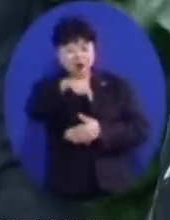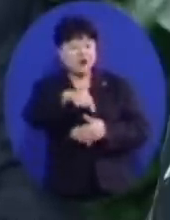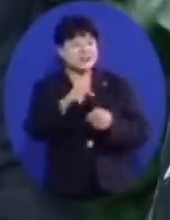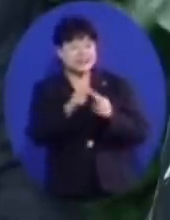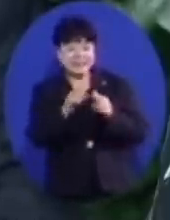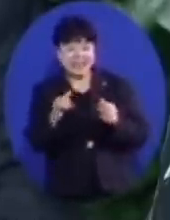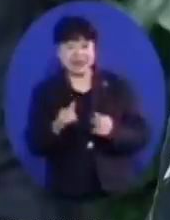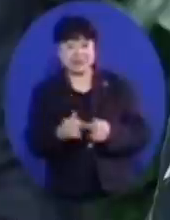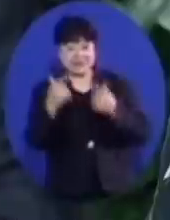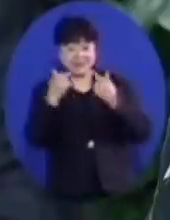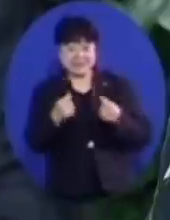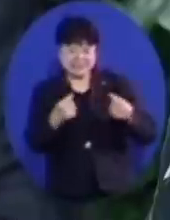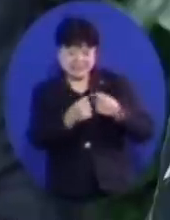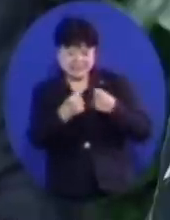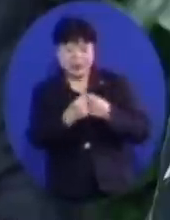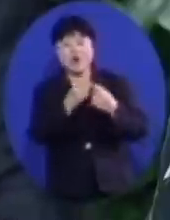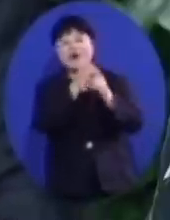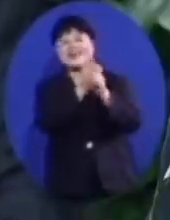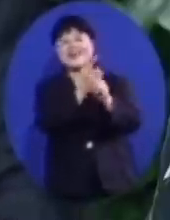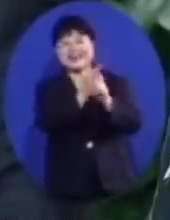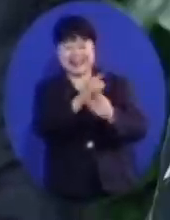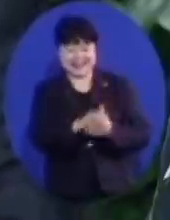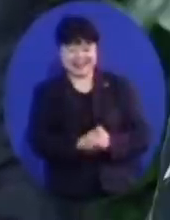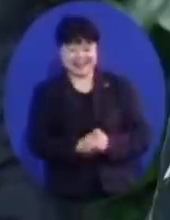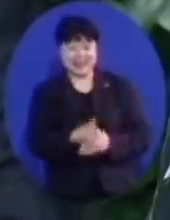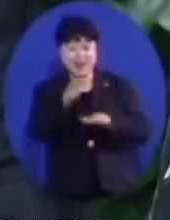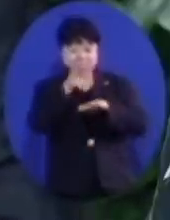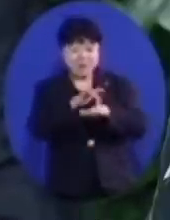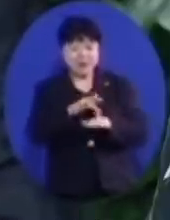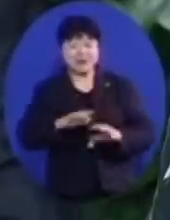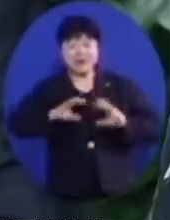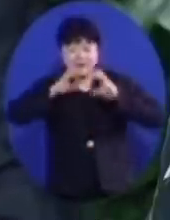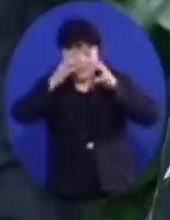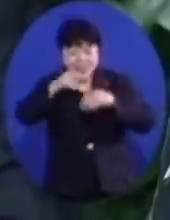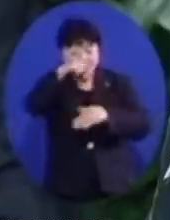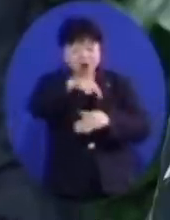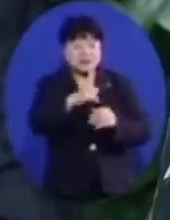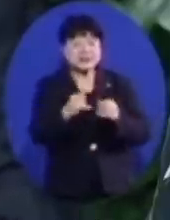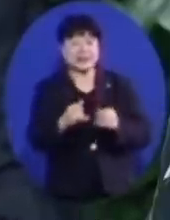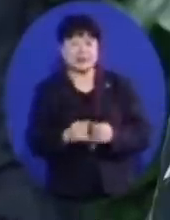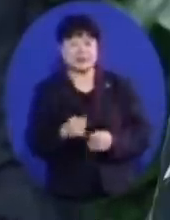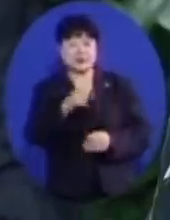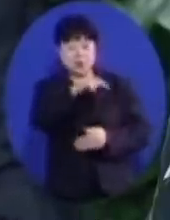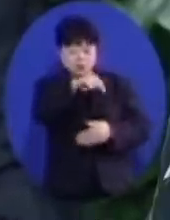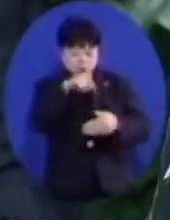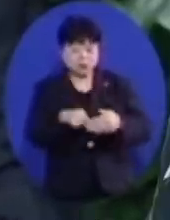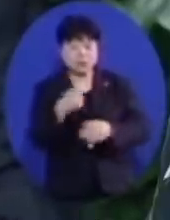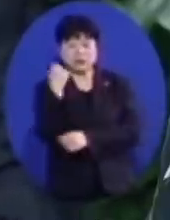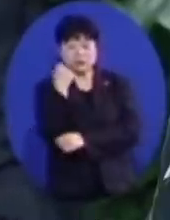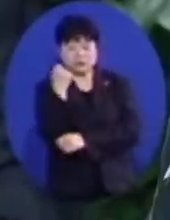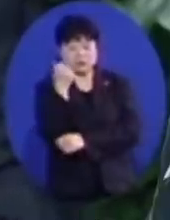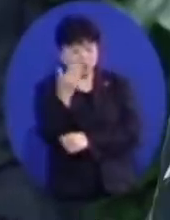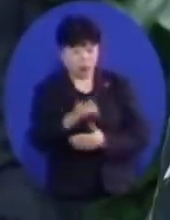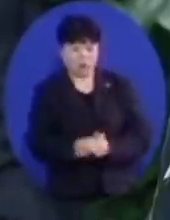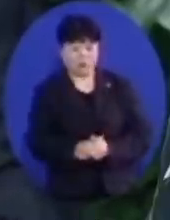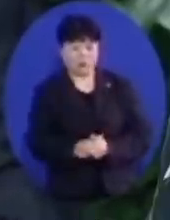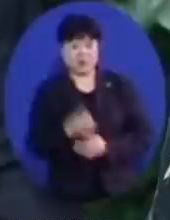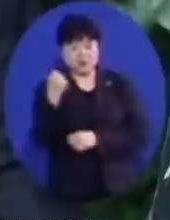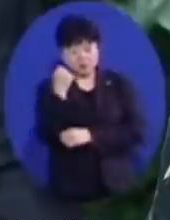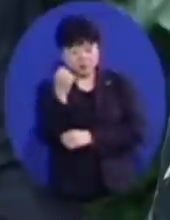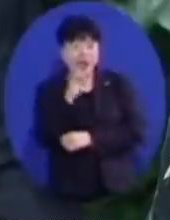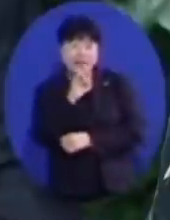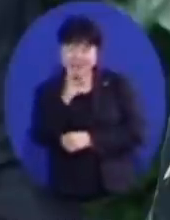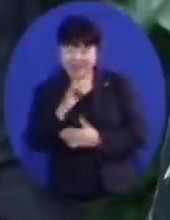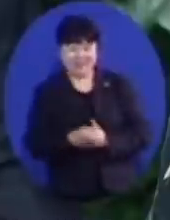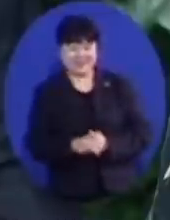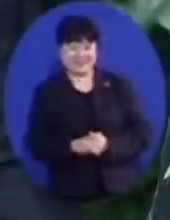우리가 늘 싸워서 이겨야 되는 것입니다 마귀와 세속은 그 사람을 통해서 우리 속사람을 흔들어 놓아도 우리가 흔들리면 안